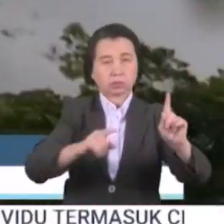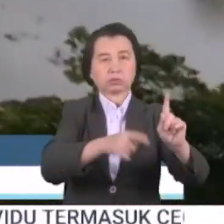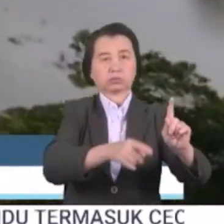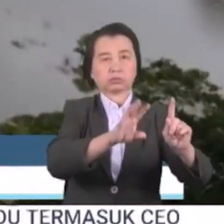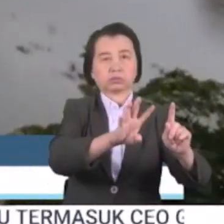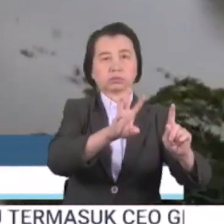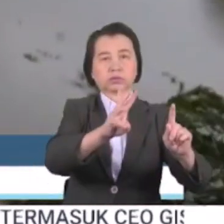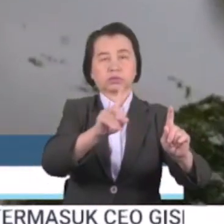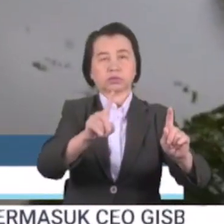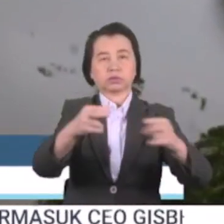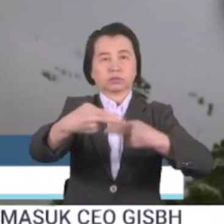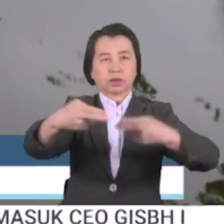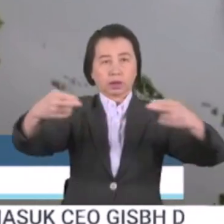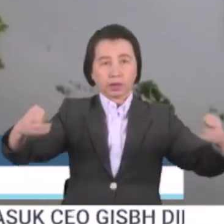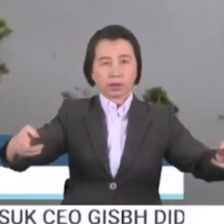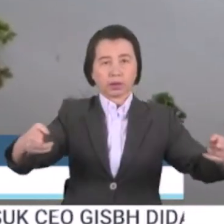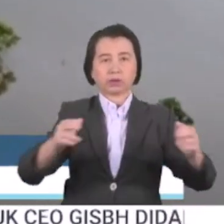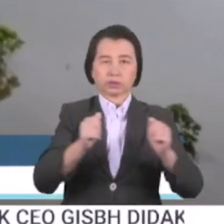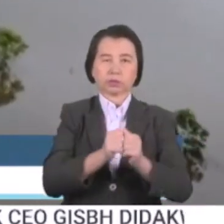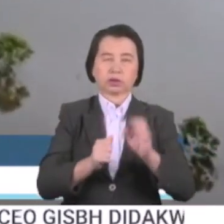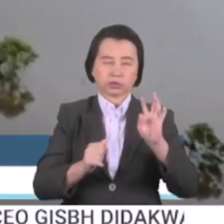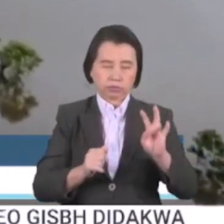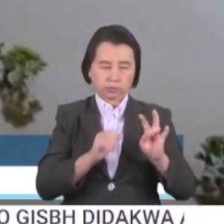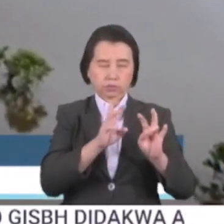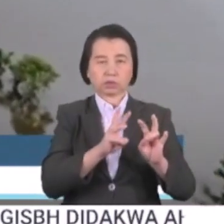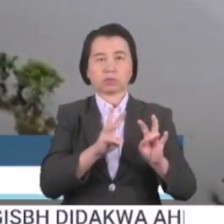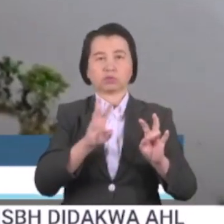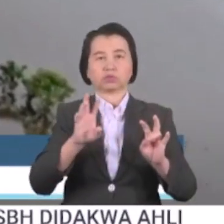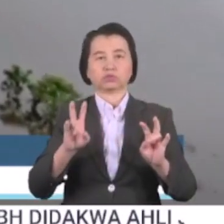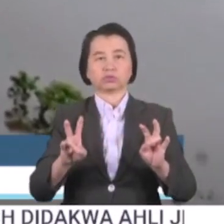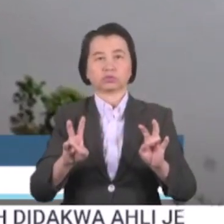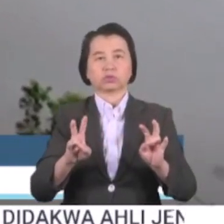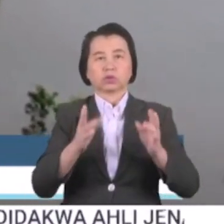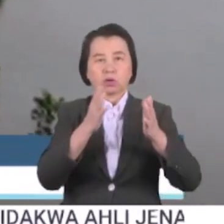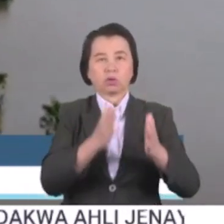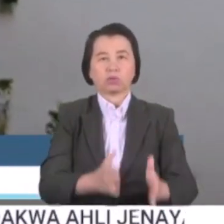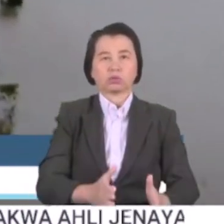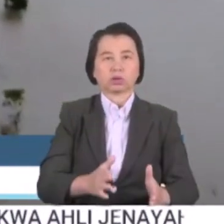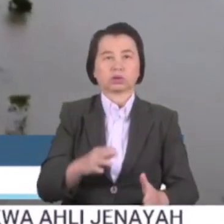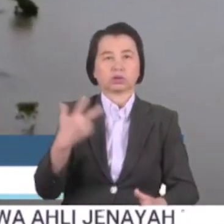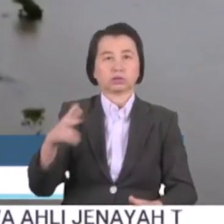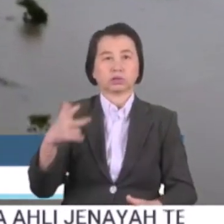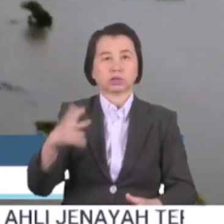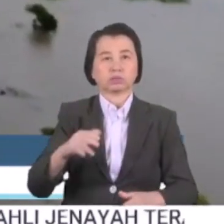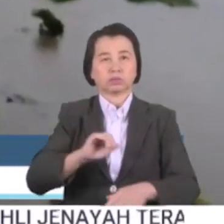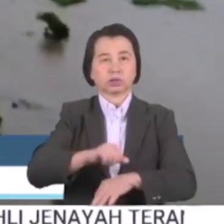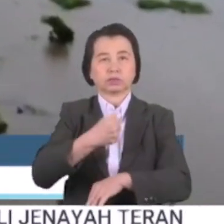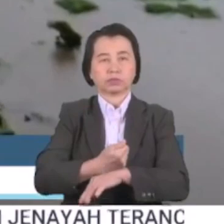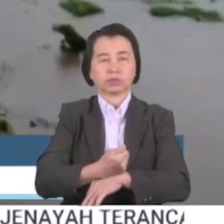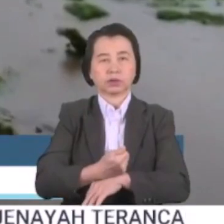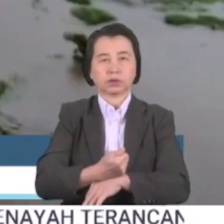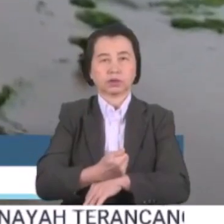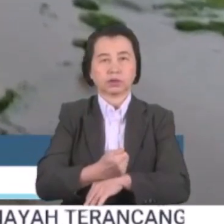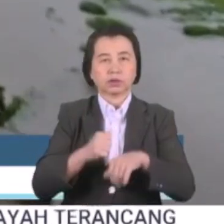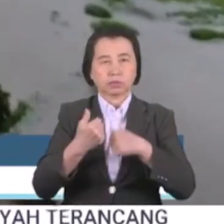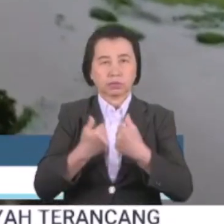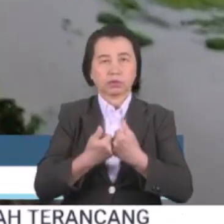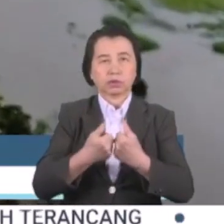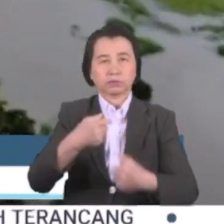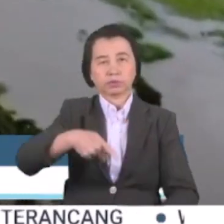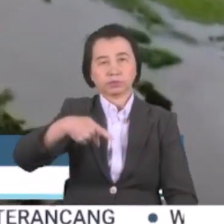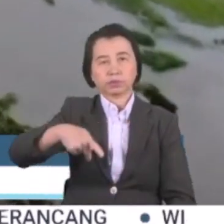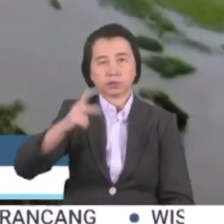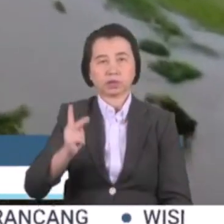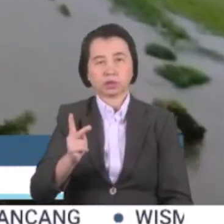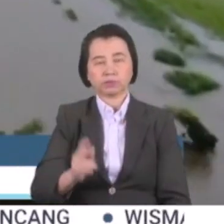seluas 1,461 hektar dengan 767 pesawah di 13 pertubuhan peladang kawasan